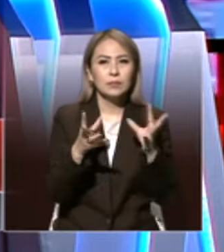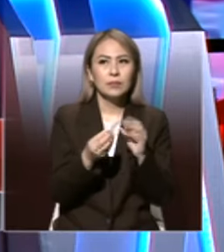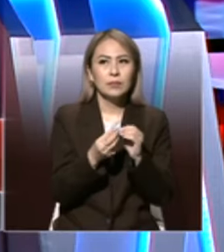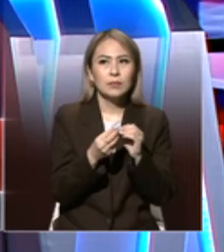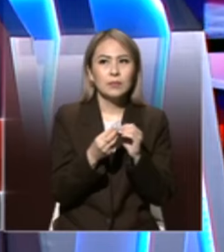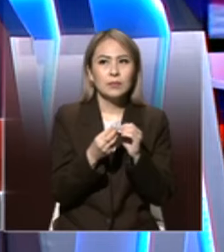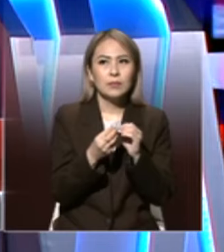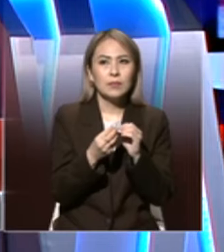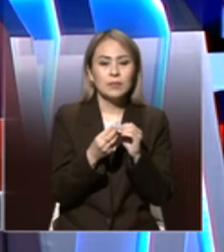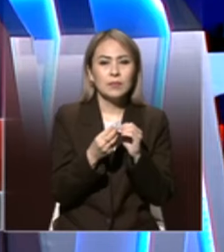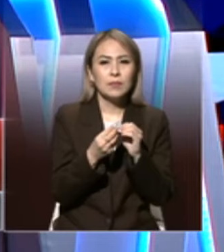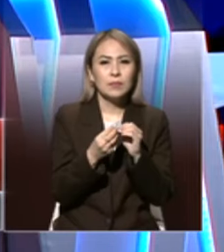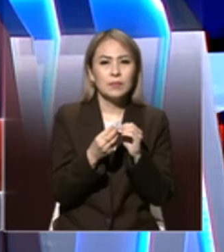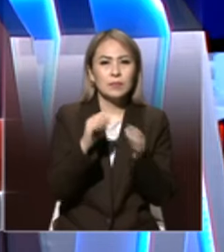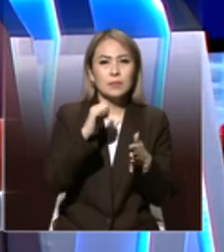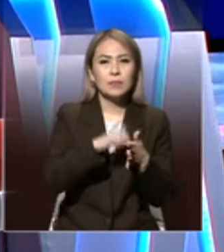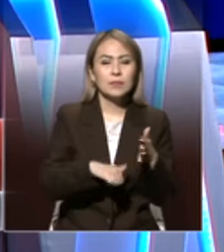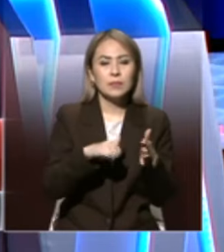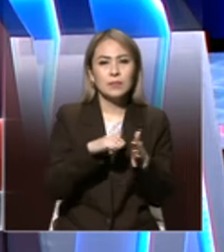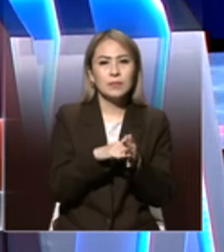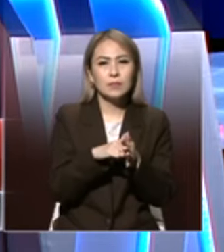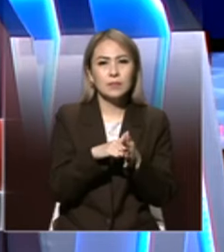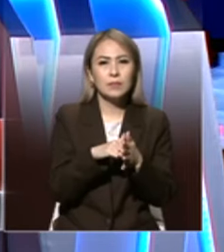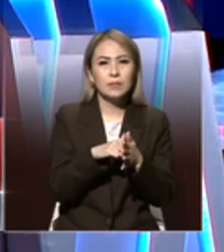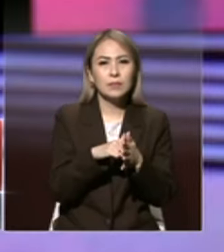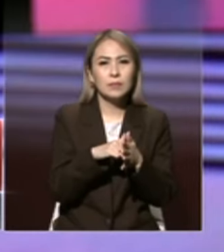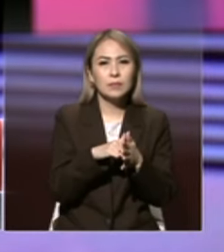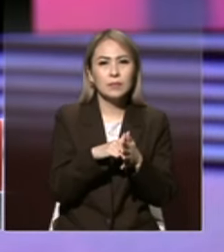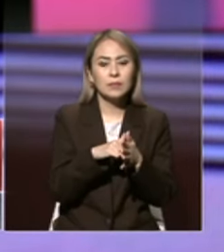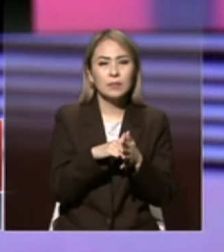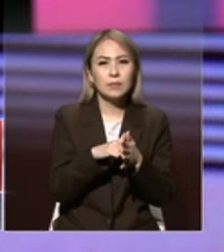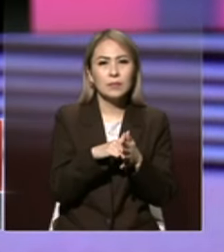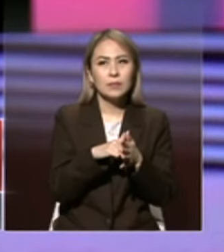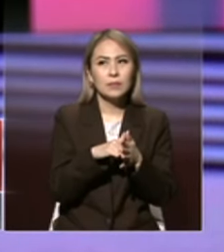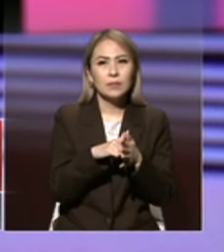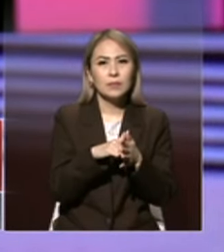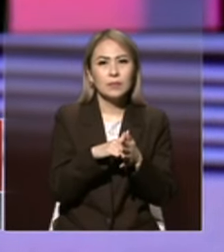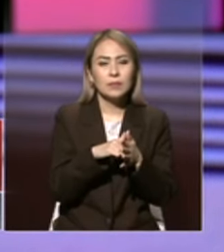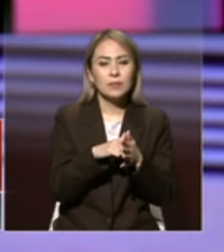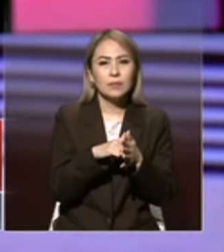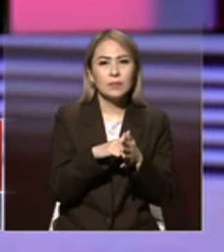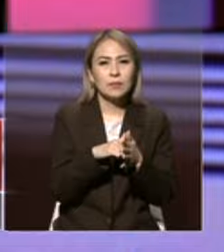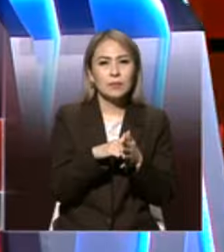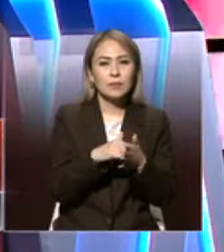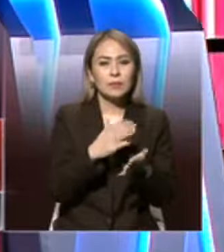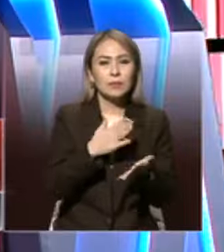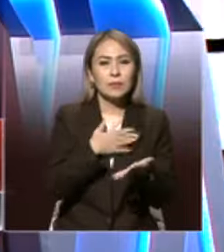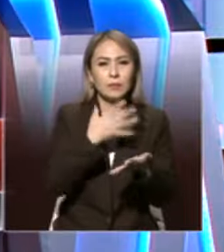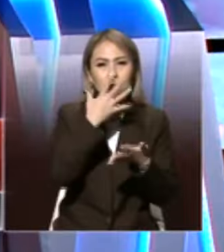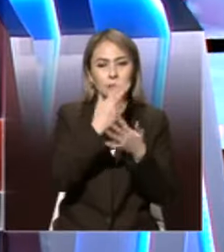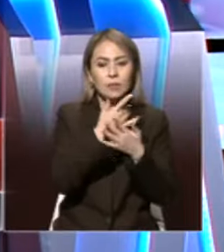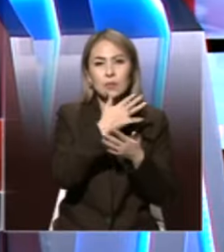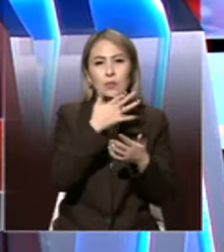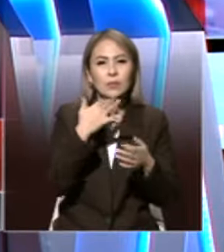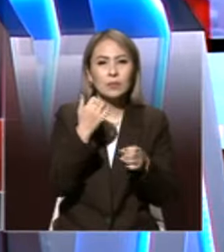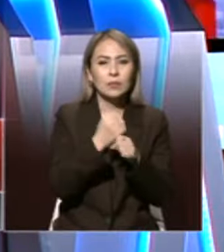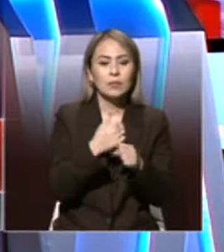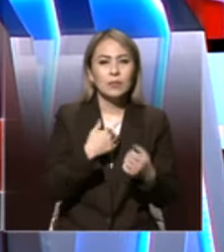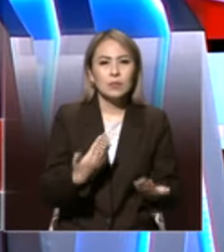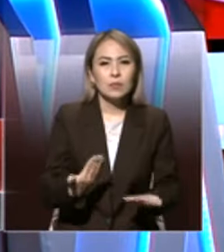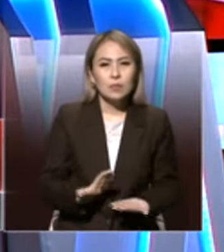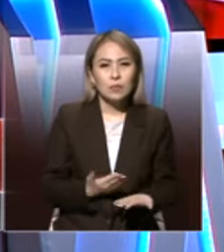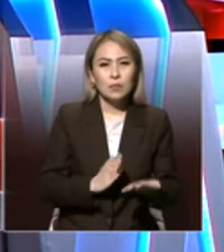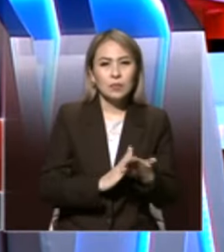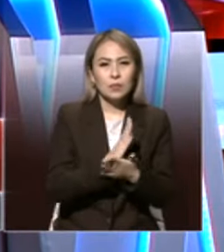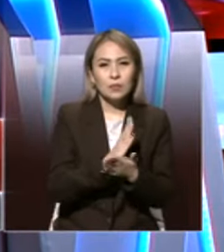Келіспейтіндігім бар. Себебі? Өйткені келіспейтіндігім, енді біз көп жасаған адамбыз.